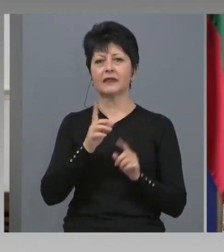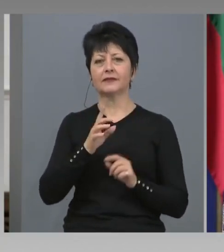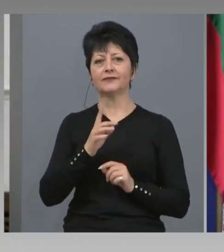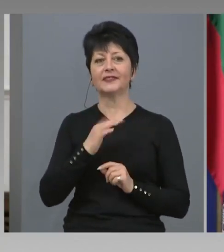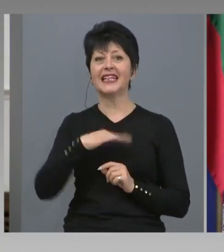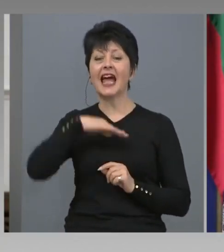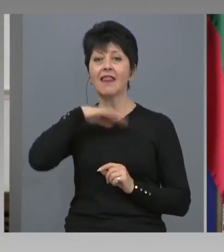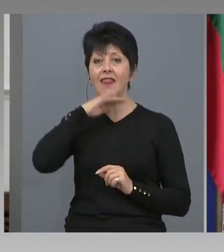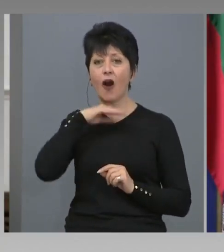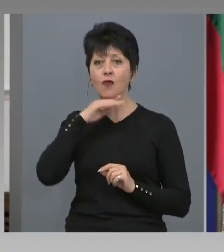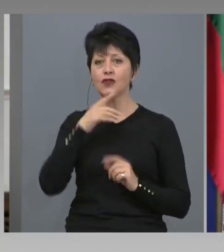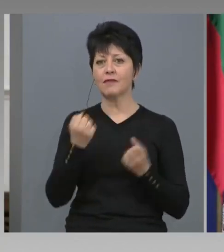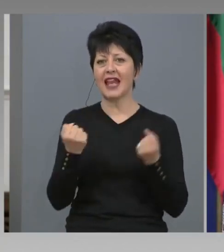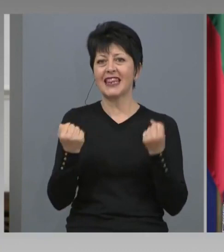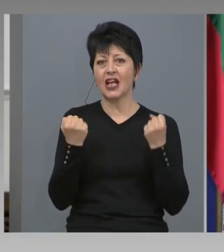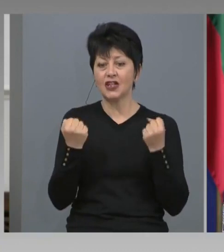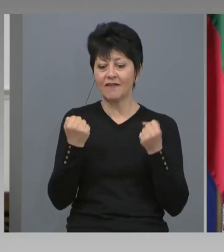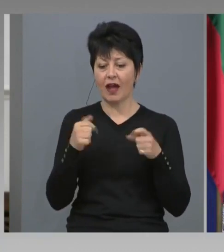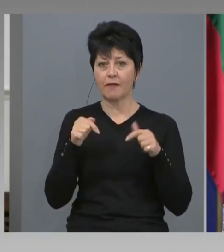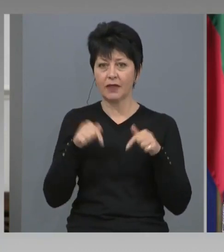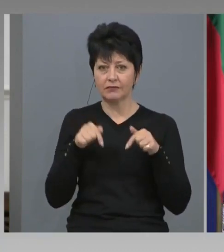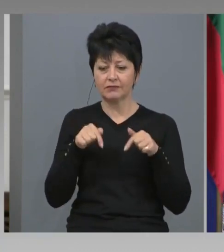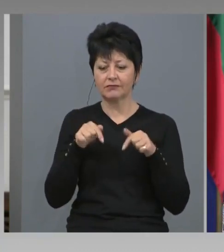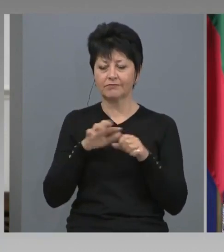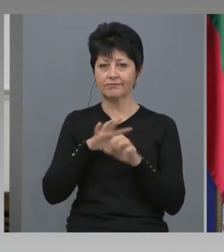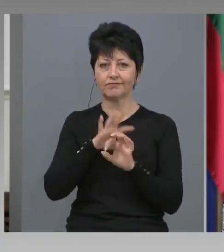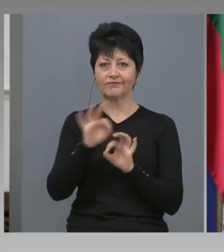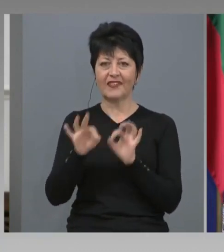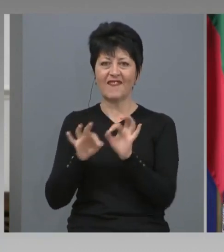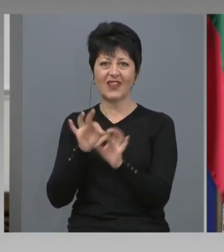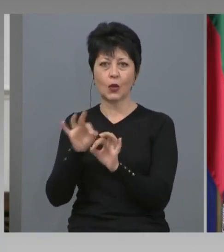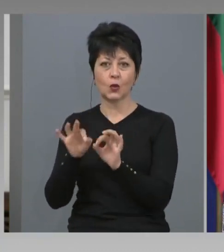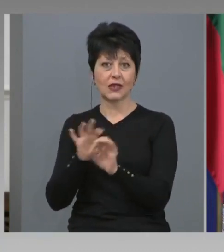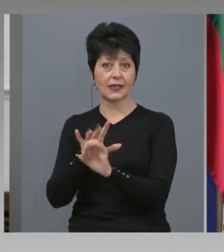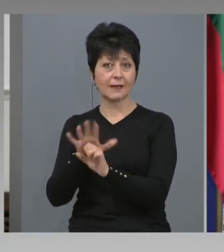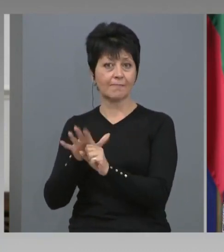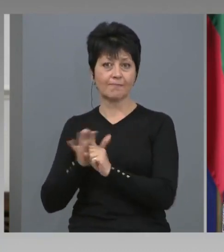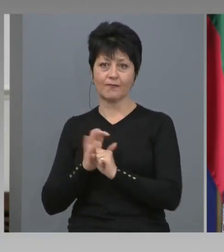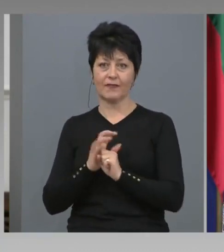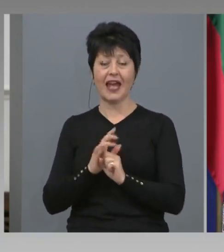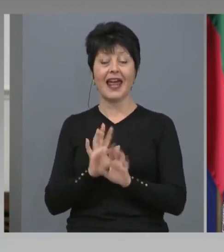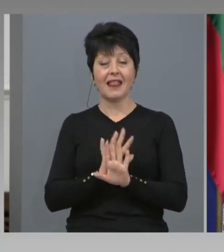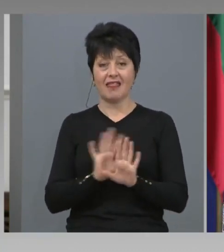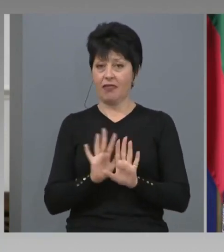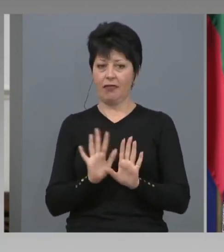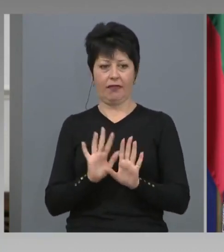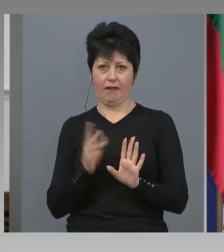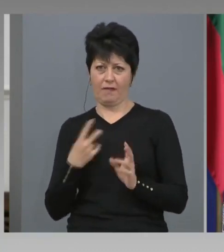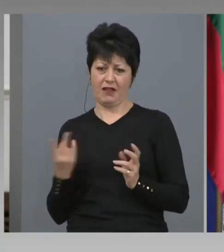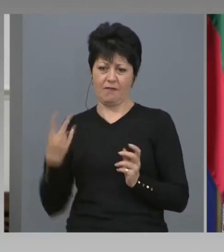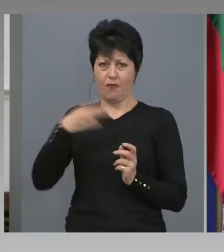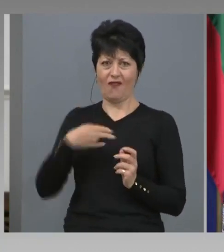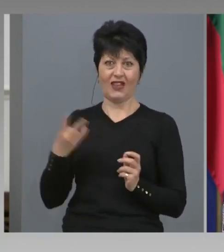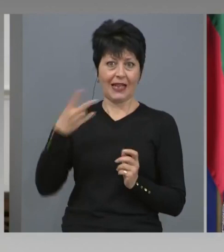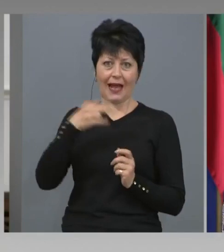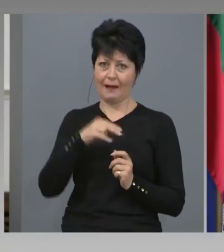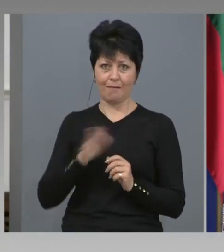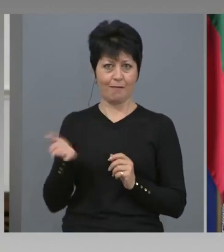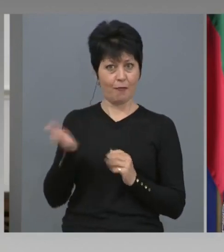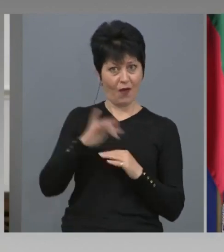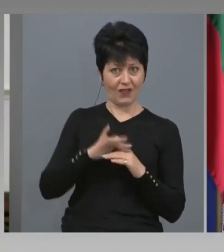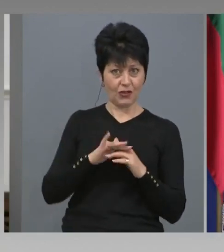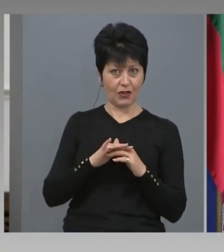вирус. Няма да мине поне 2 години. А най-тежките, казах, няма да го повтарям повече, да не кажа, че ги плашим.